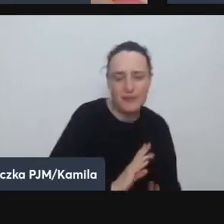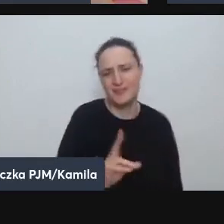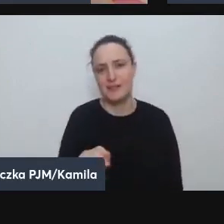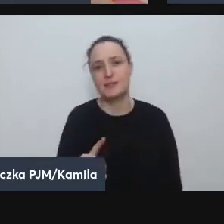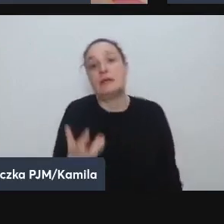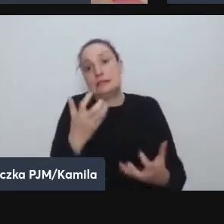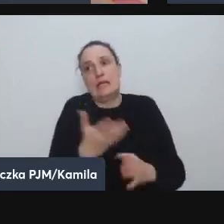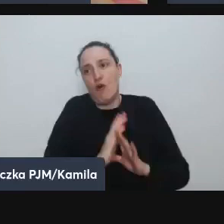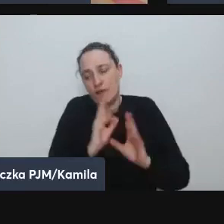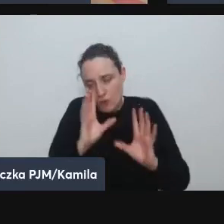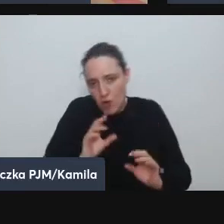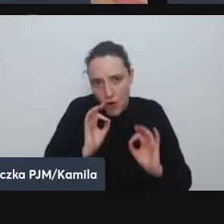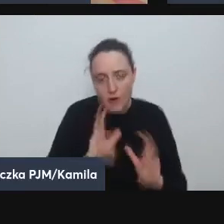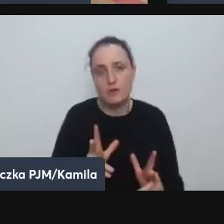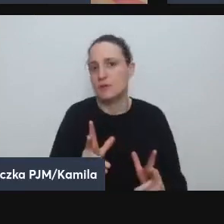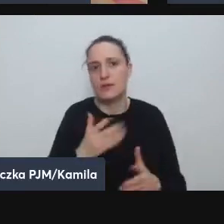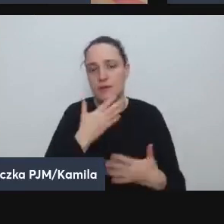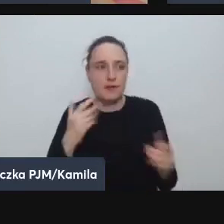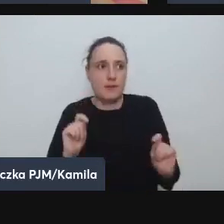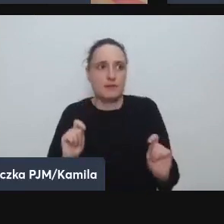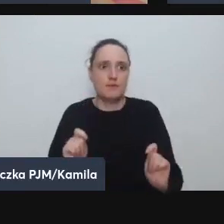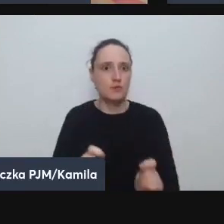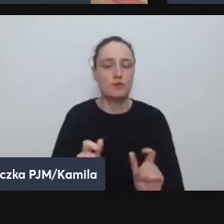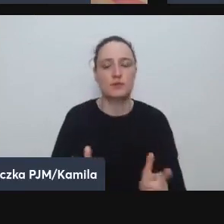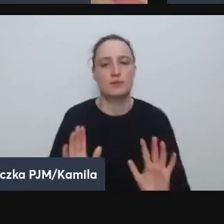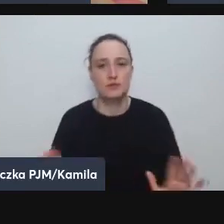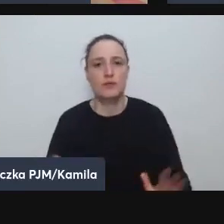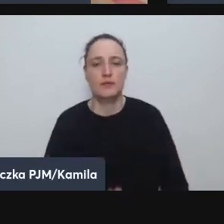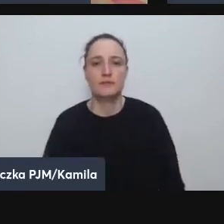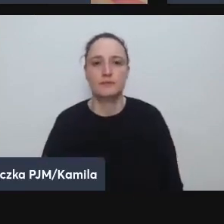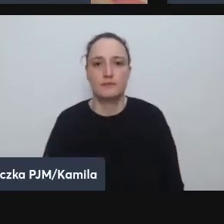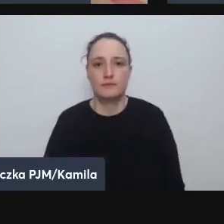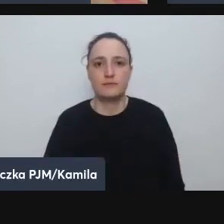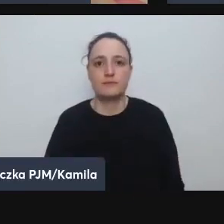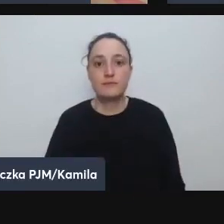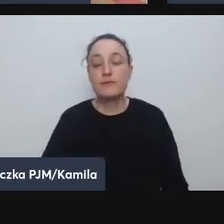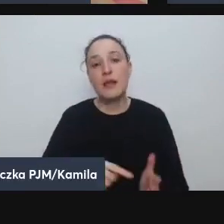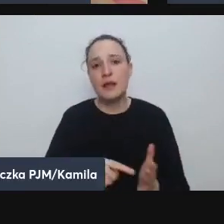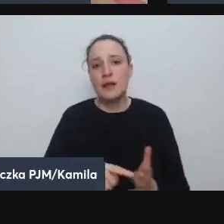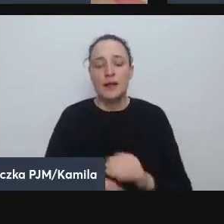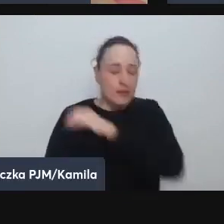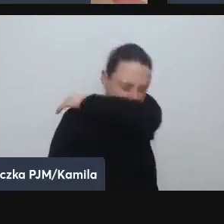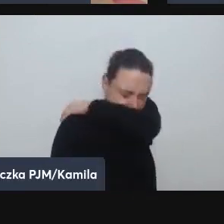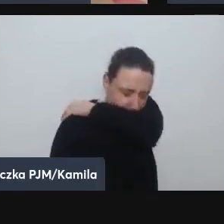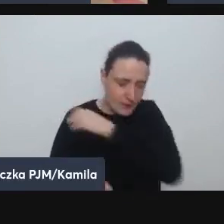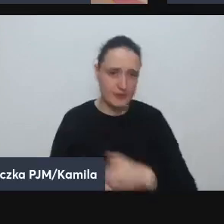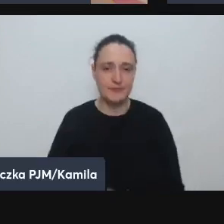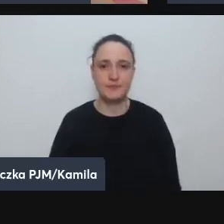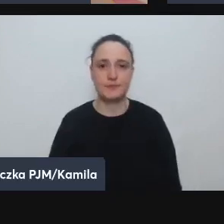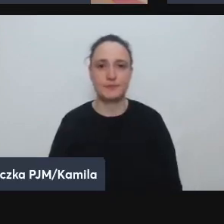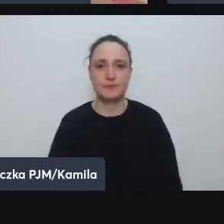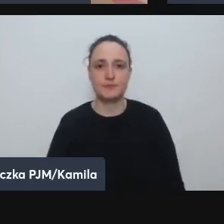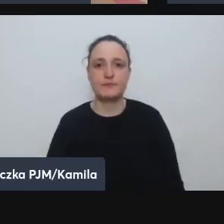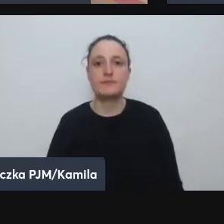no to może chować, bo też przecież nic na siłę, ale bardziej no właśnie w ten sposób.